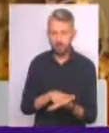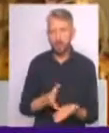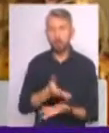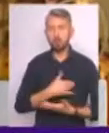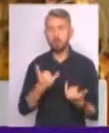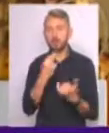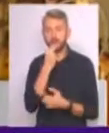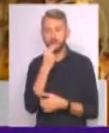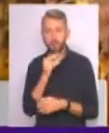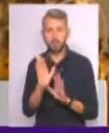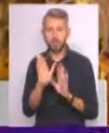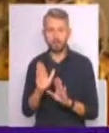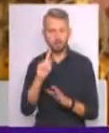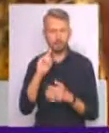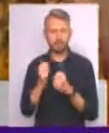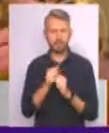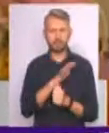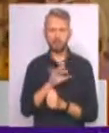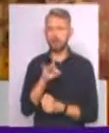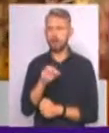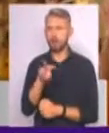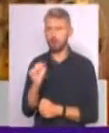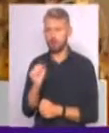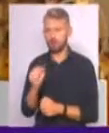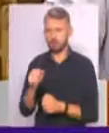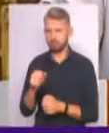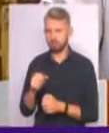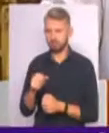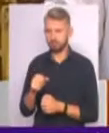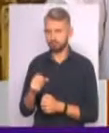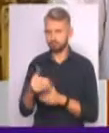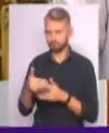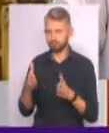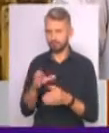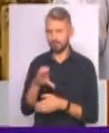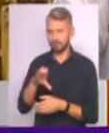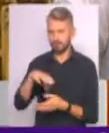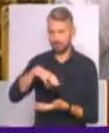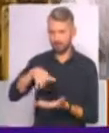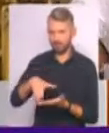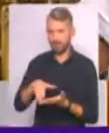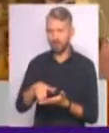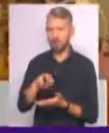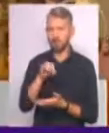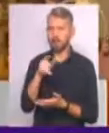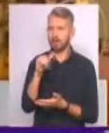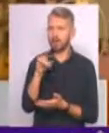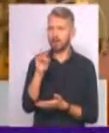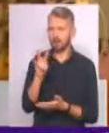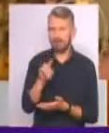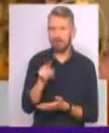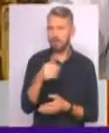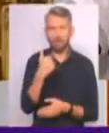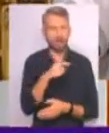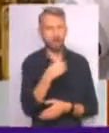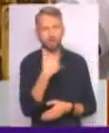їмо тільки, пам'ятаєте, була рама така, це рослинний маргарин, рослинний спред. Вони вже не їдять це. Уже